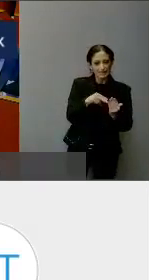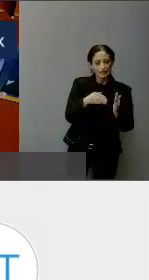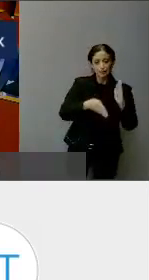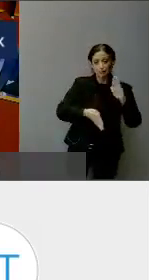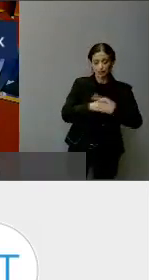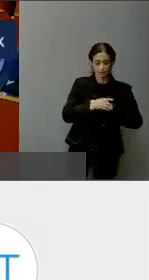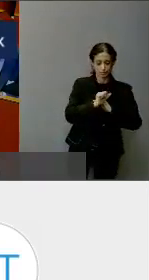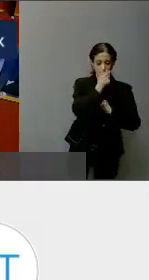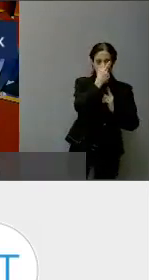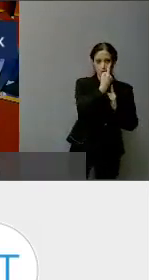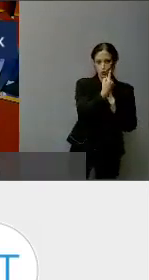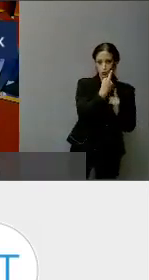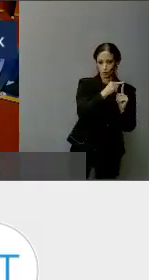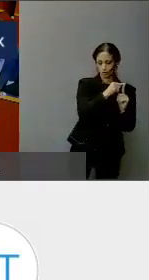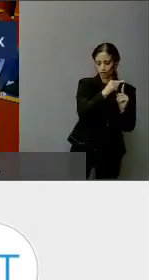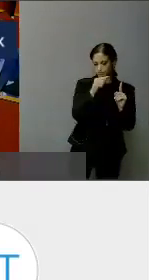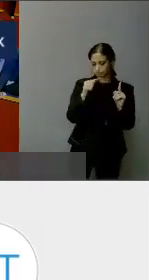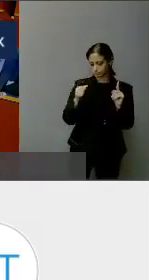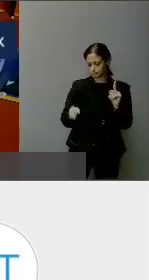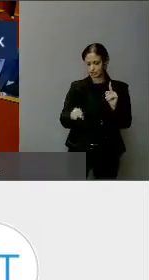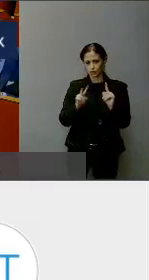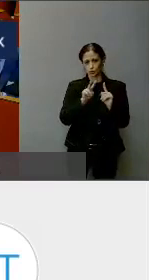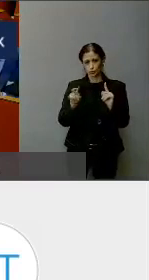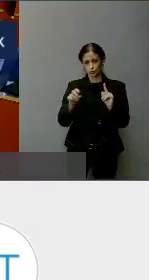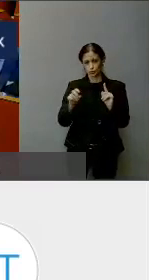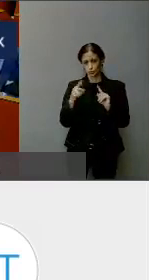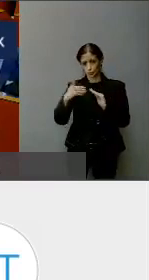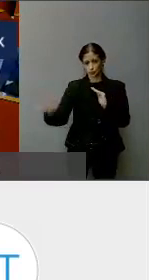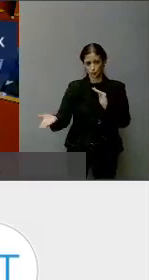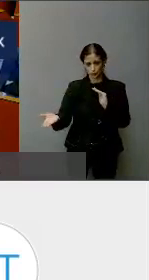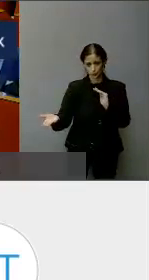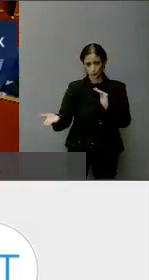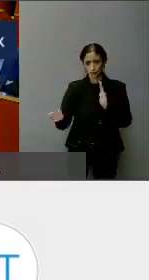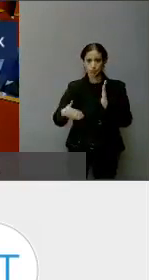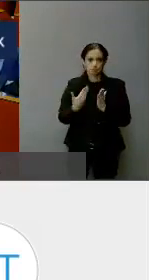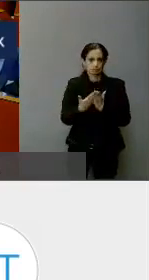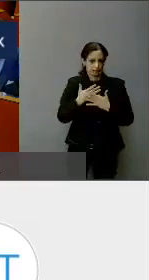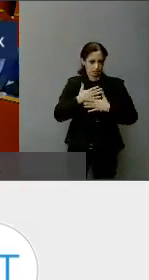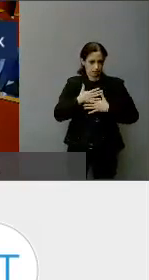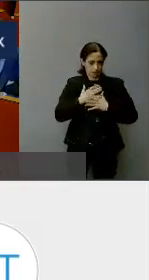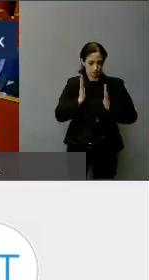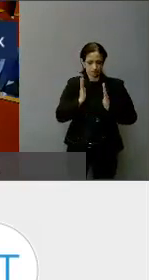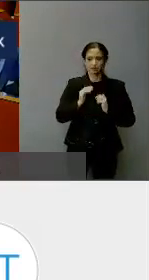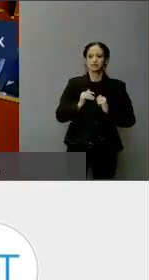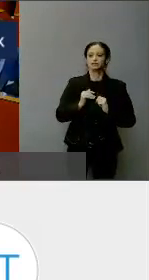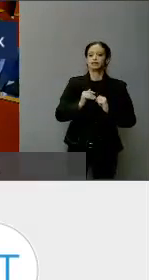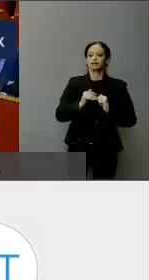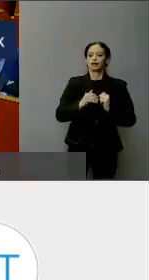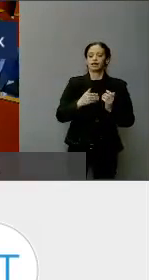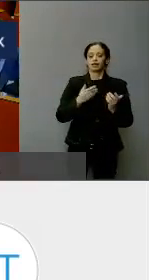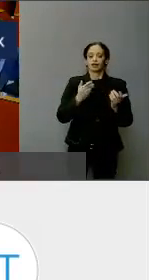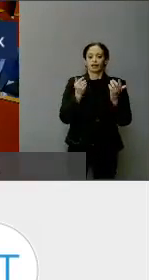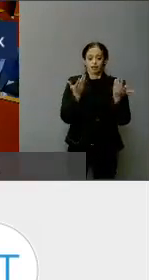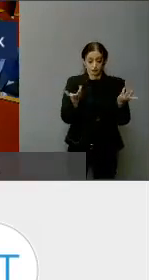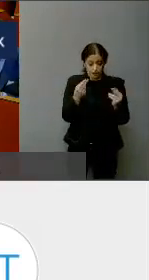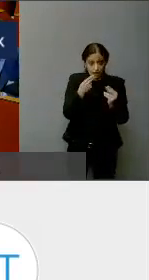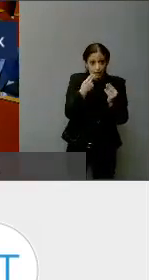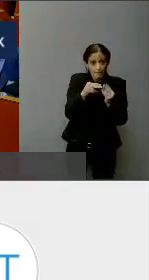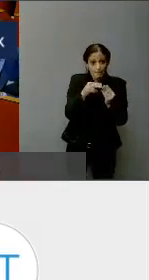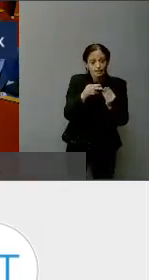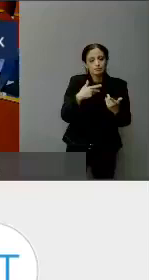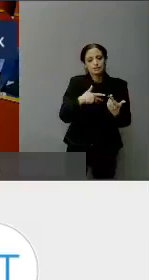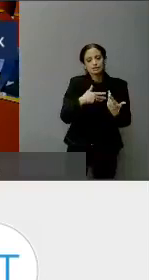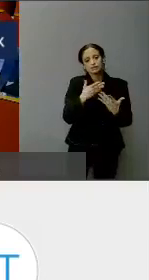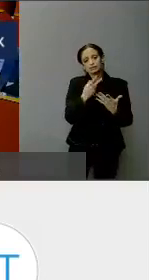e arrivano oltre il 201 almeno presentati da noi cercano almeno di mitigare di